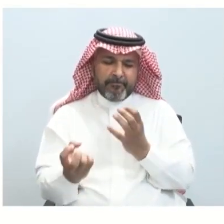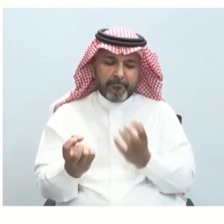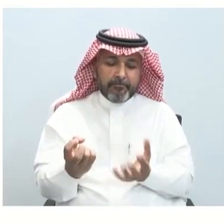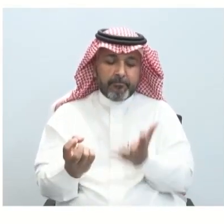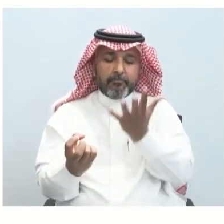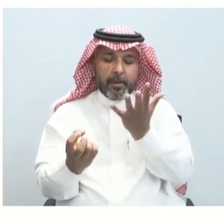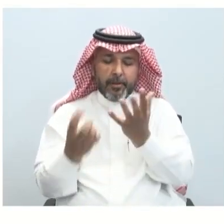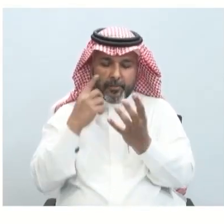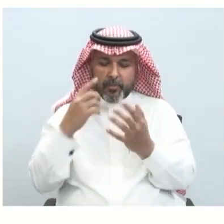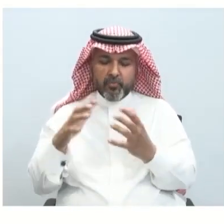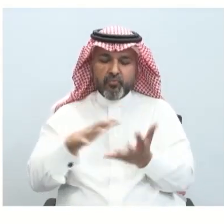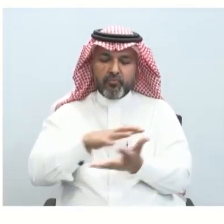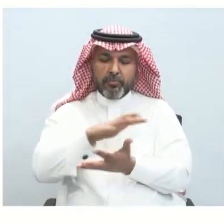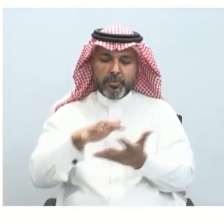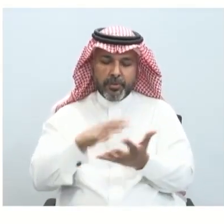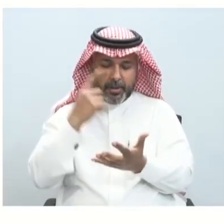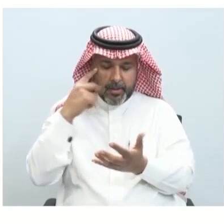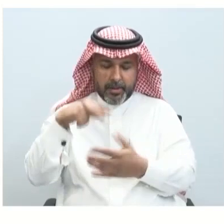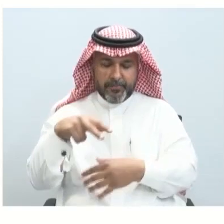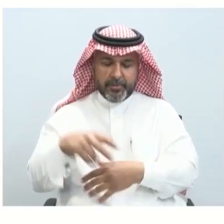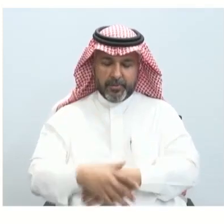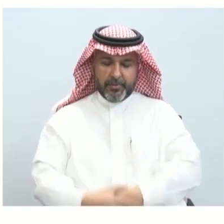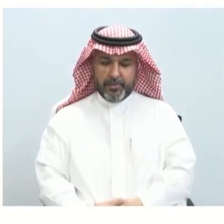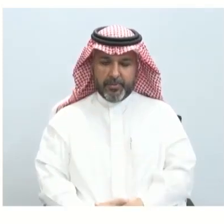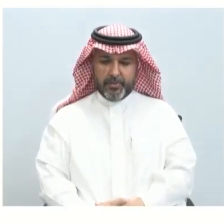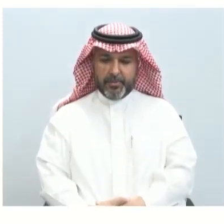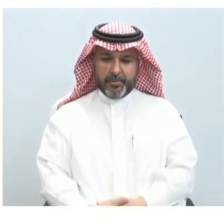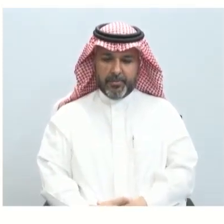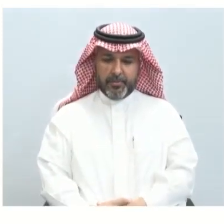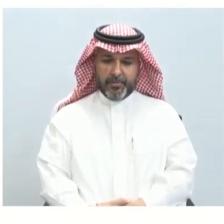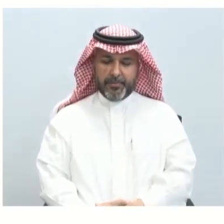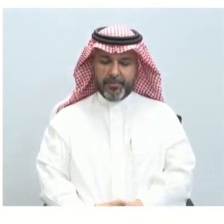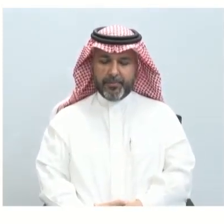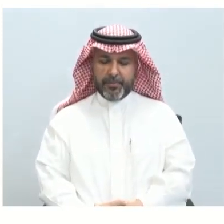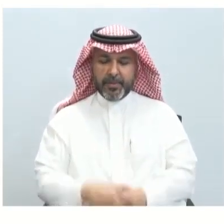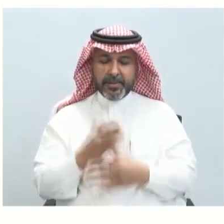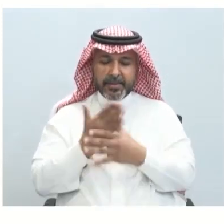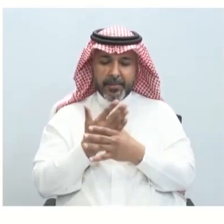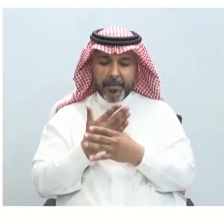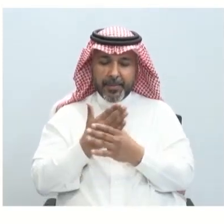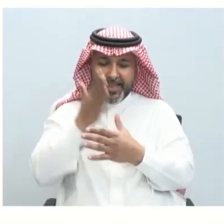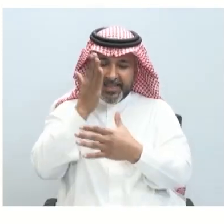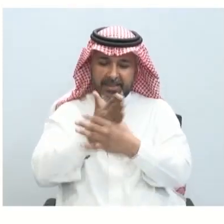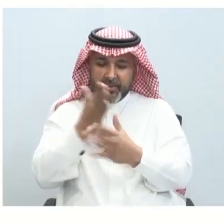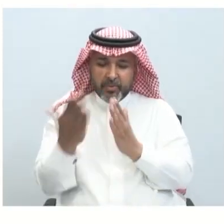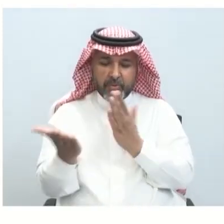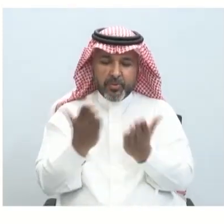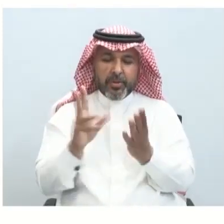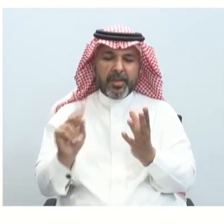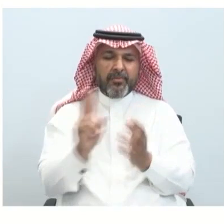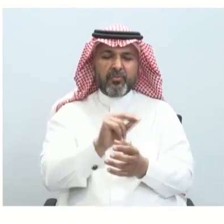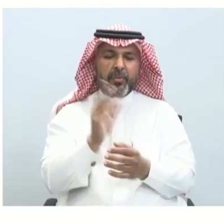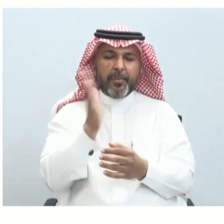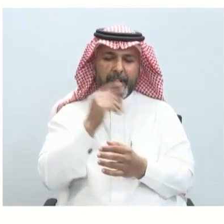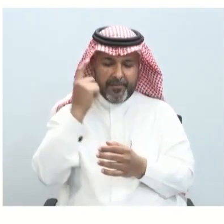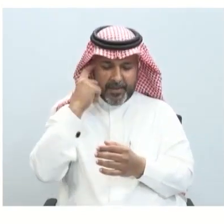وتتذكرون احن نتكلم عن البرامسيوم كان هذا البرامسيوم ينقسم بالانشطار الثنائي لماذا هذا البرامسيوم يلجا للتكاثر الجنسي عندما يكون